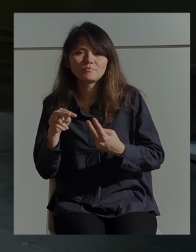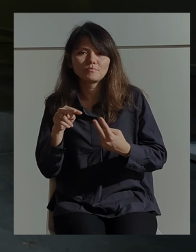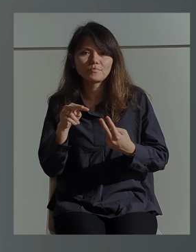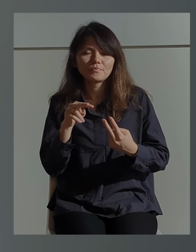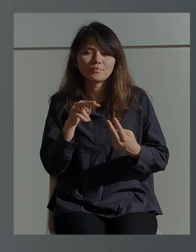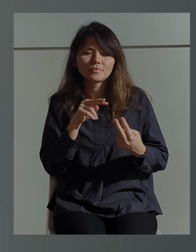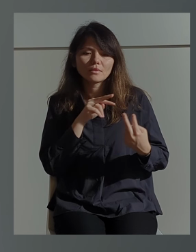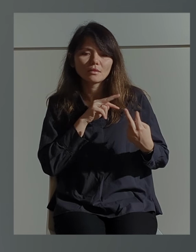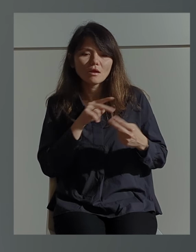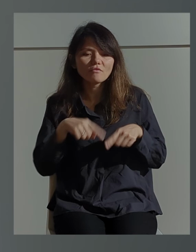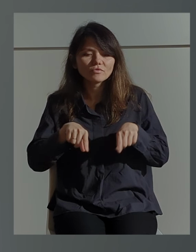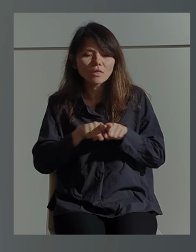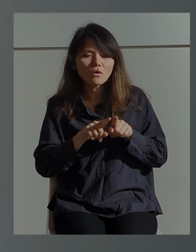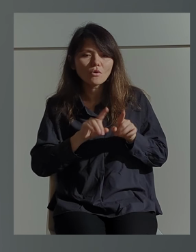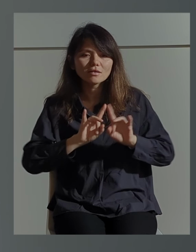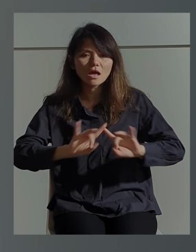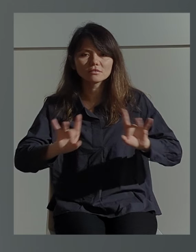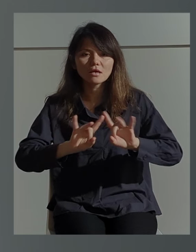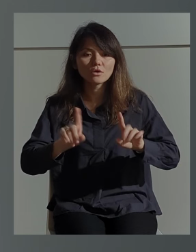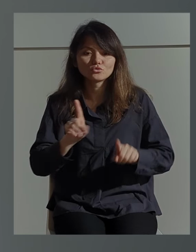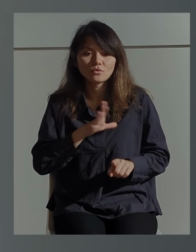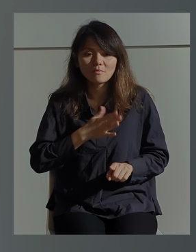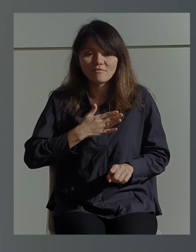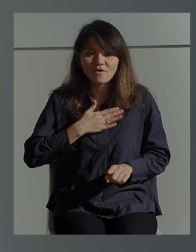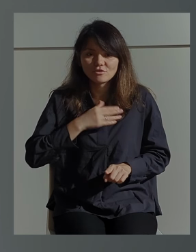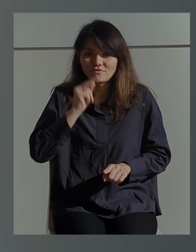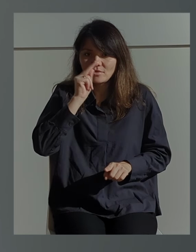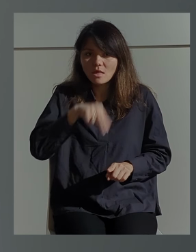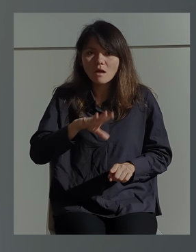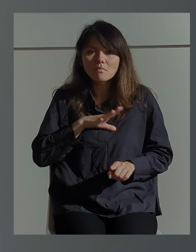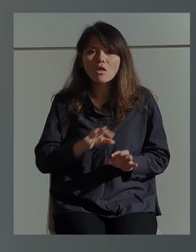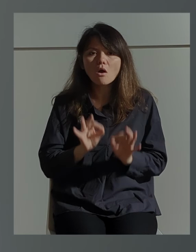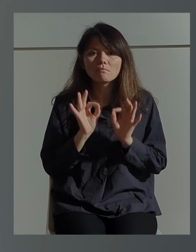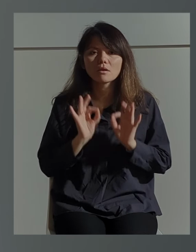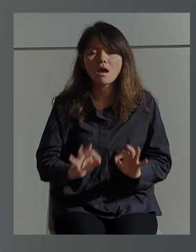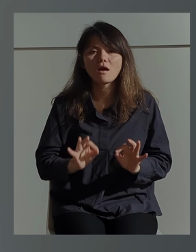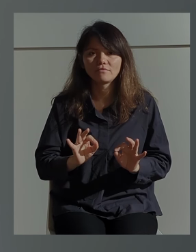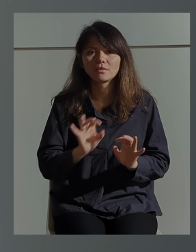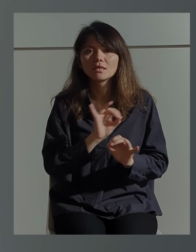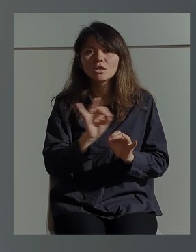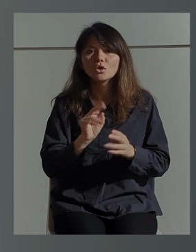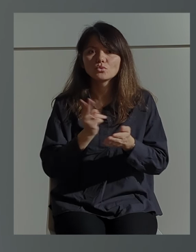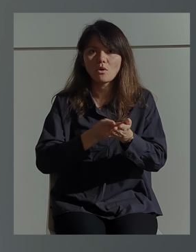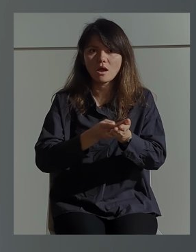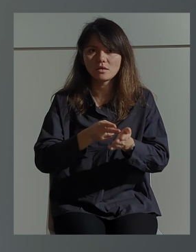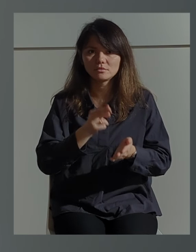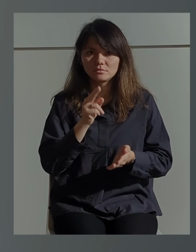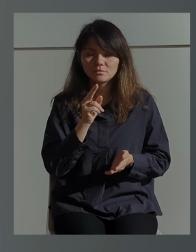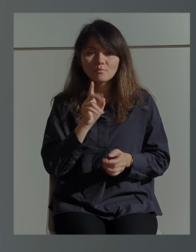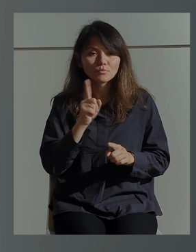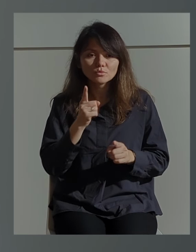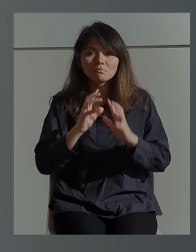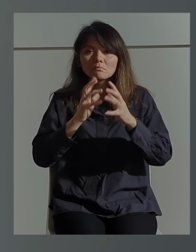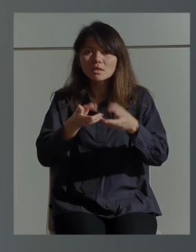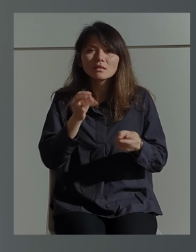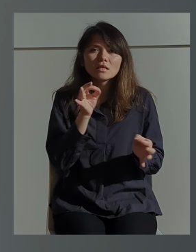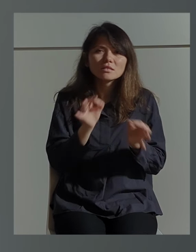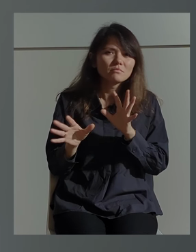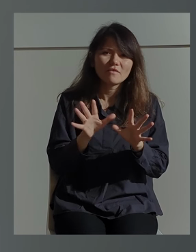какой-то такой рассказ в котором бы ваша вина была бы оправдана и доказана потому что иначе мир настолько несправедлив И